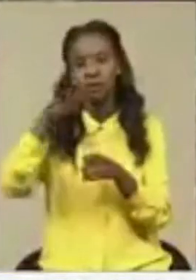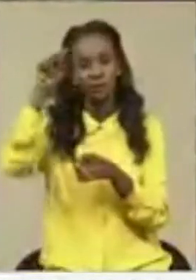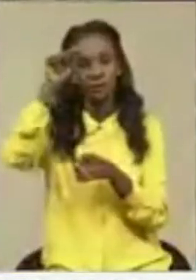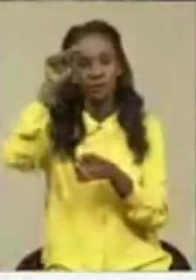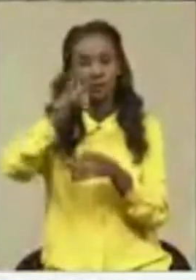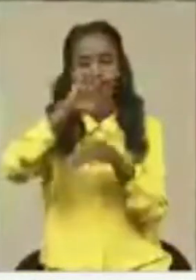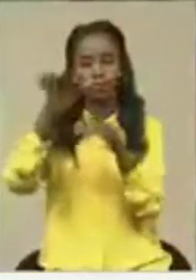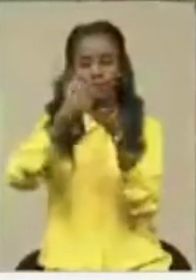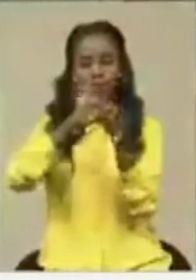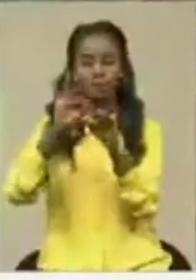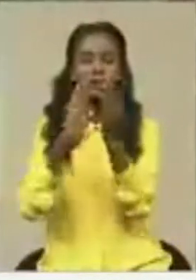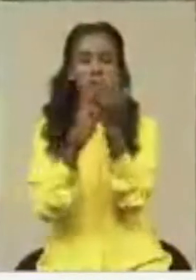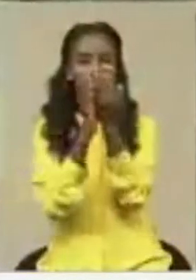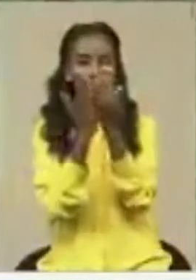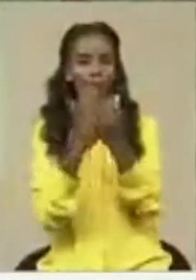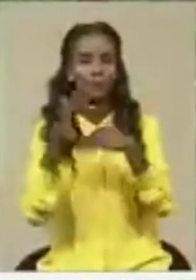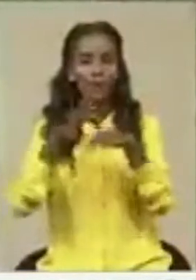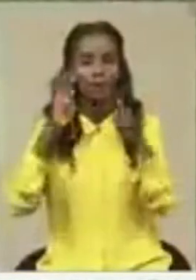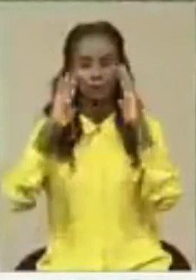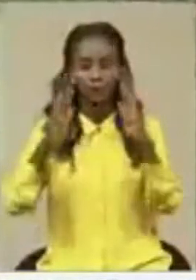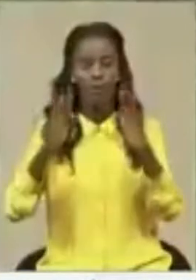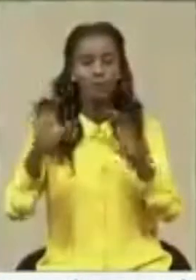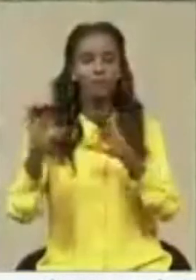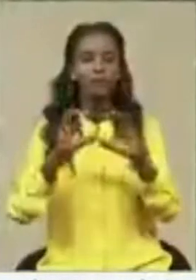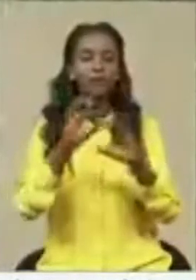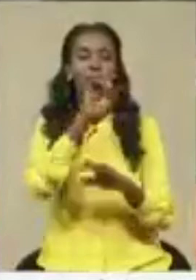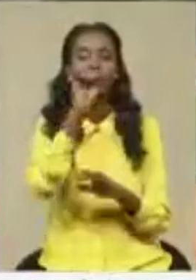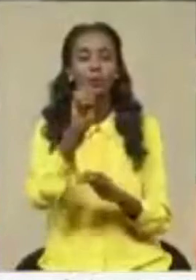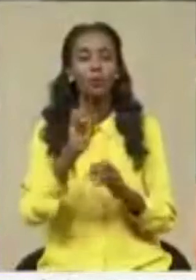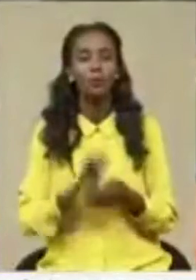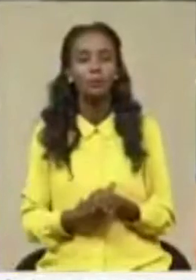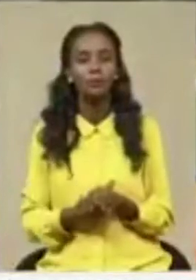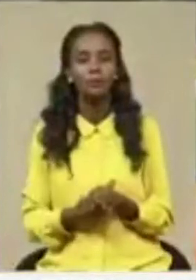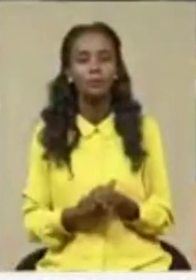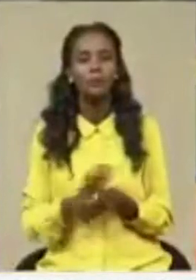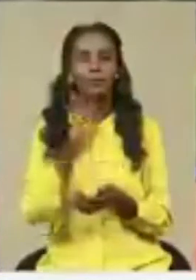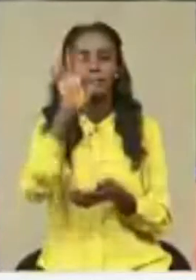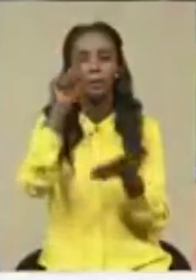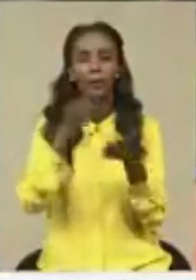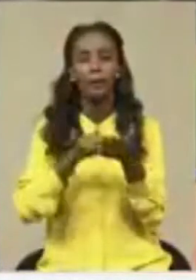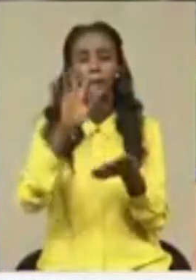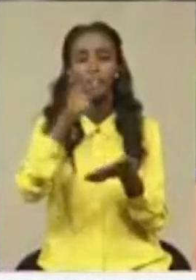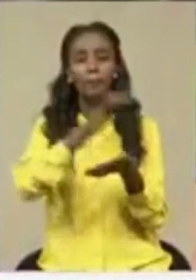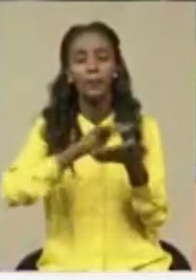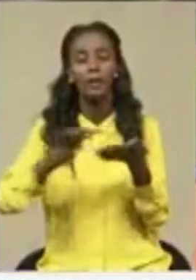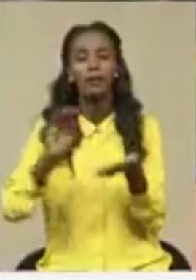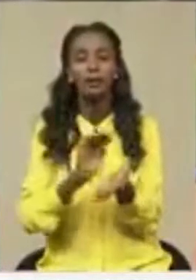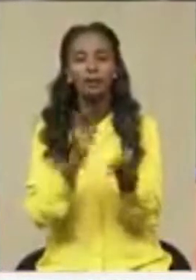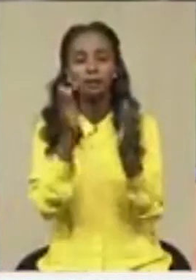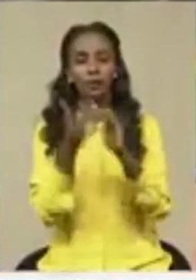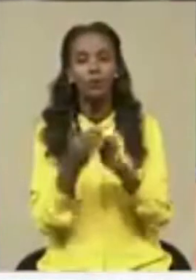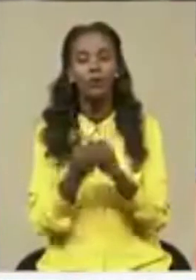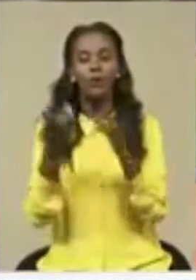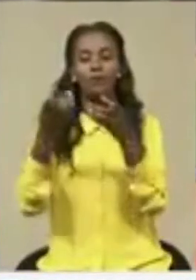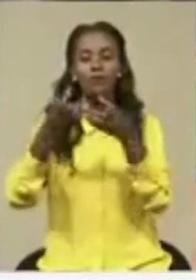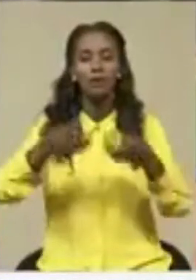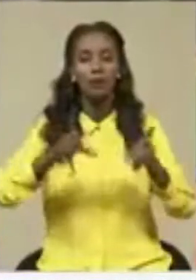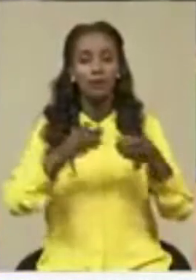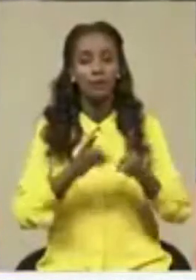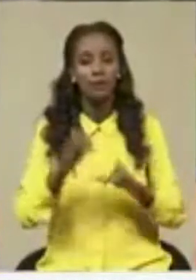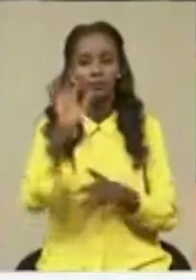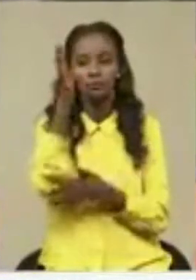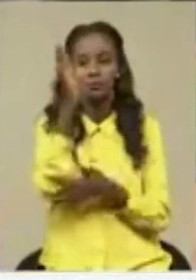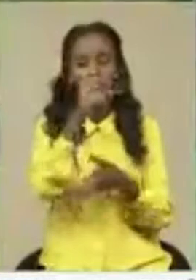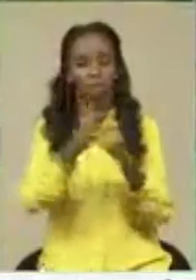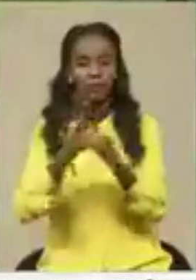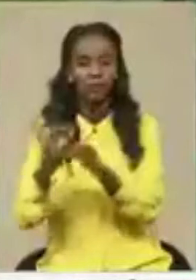ከመትከል ባሻገር እንክብካቤው ላይ ትኩረት እንዲያደርግ ጠይቀዋል። 5.5 ሚሊዮን የሚሆን የፍራፍሬ